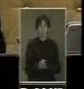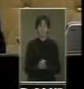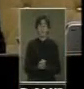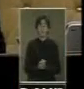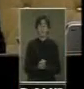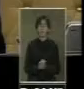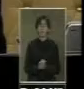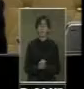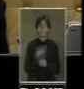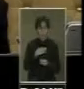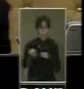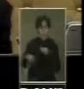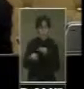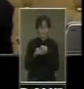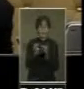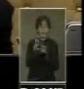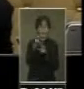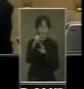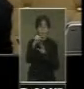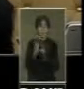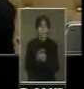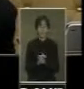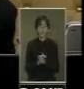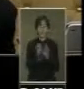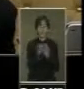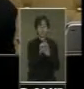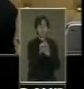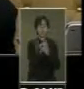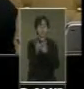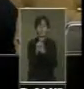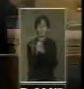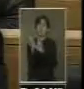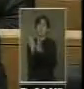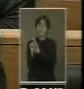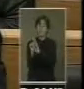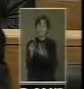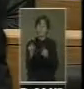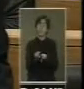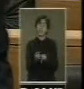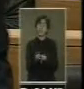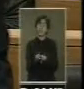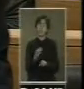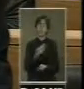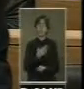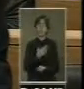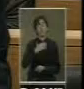ของคุณอนุดิษฐ์ครับทุกคนก็ได้20นาทีครับผมเพิ่งจะพูด3คนเท่านั้นนะครับท่านครับ